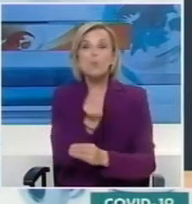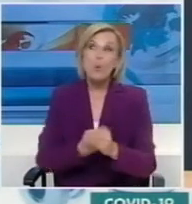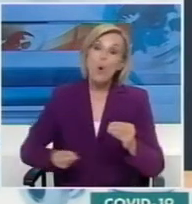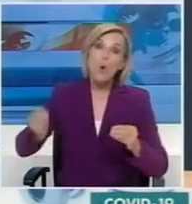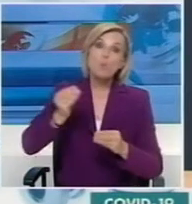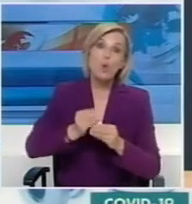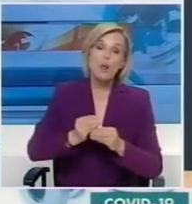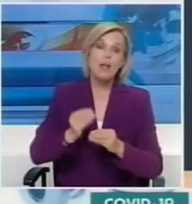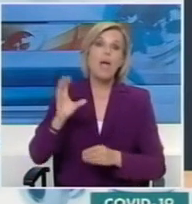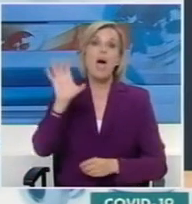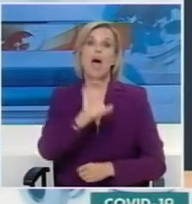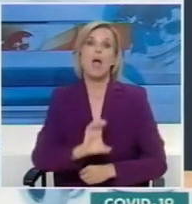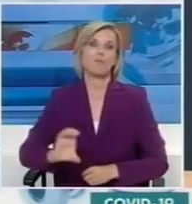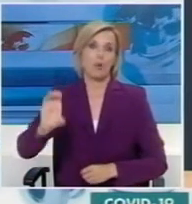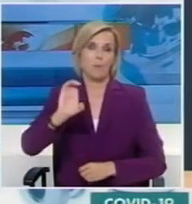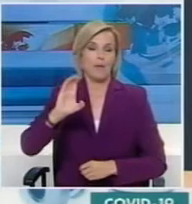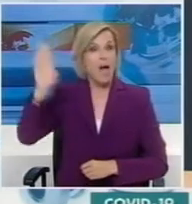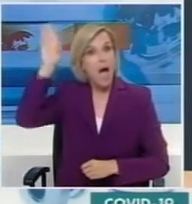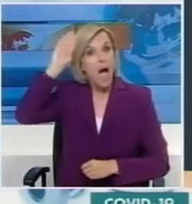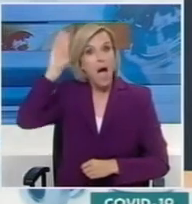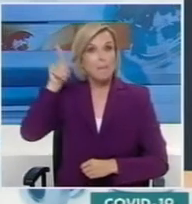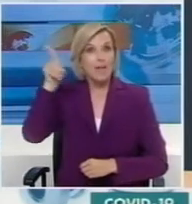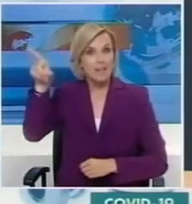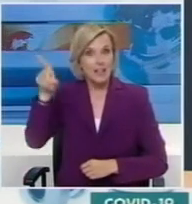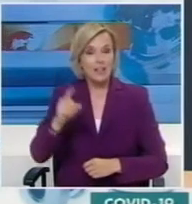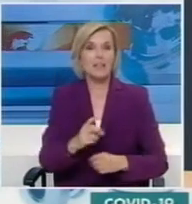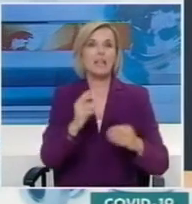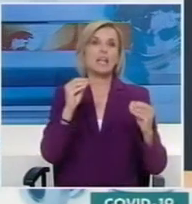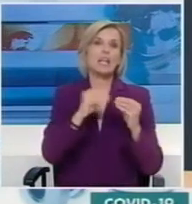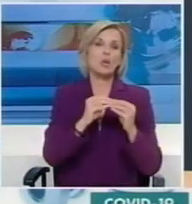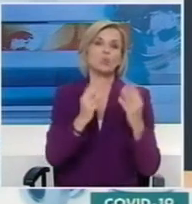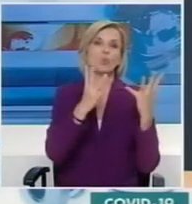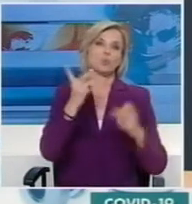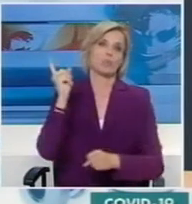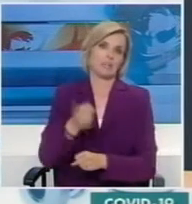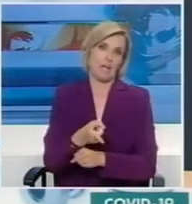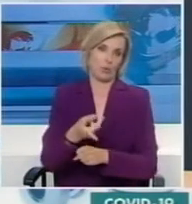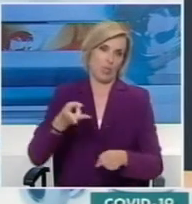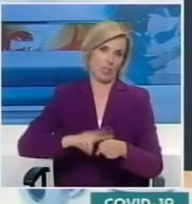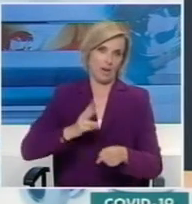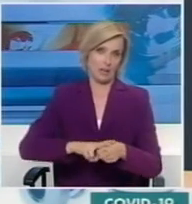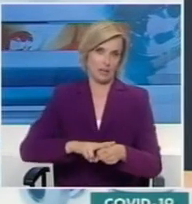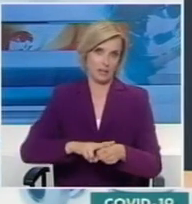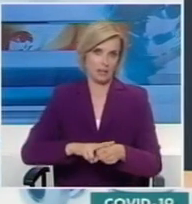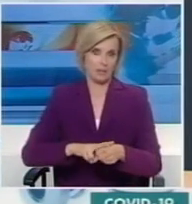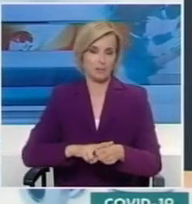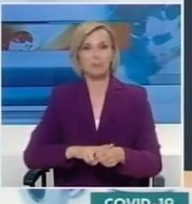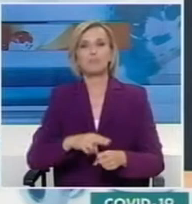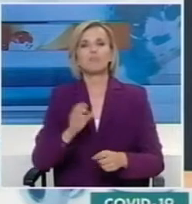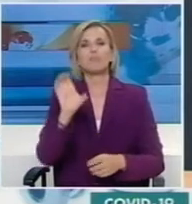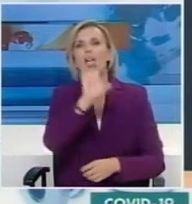το 56%, και στις Ηνωμένες Πολιτείες της Αμερικής, ένα 28% ακόμη. Φίλες ευρωπαϊκές